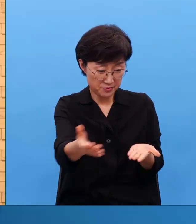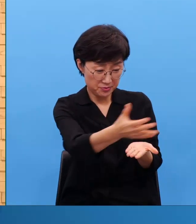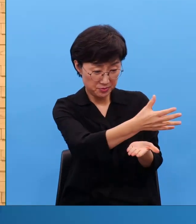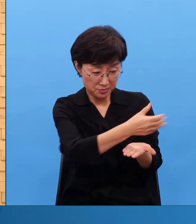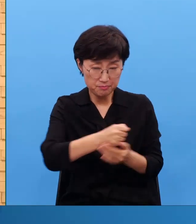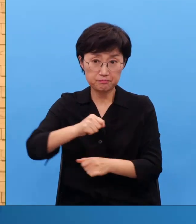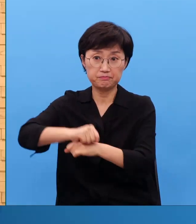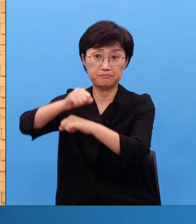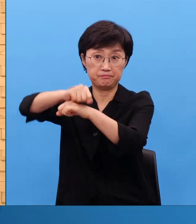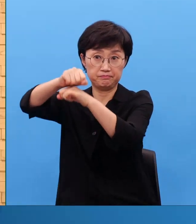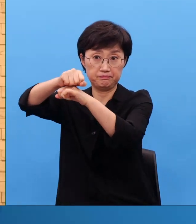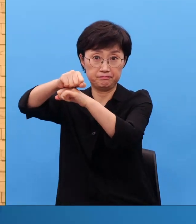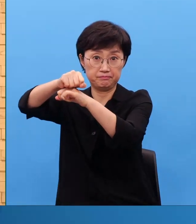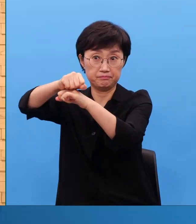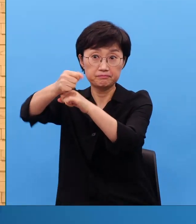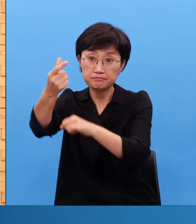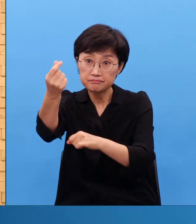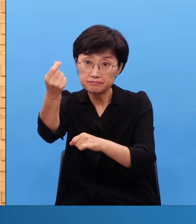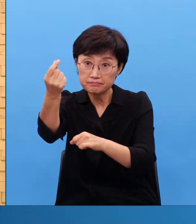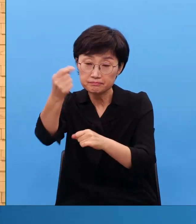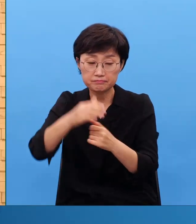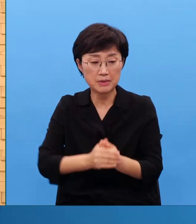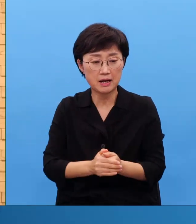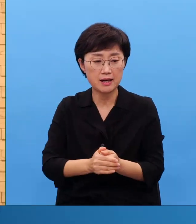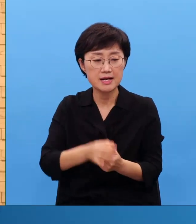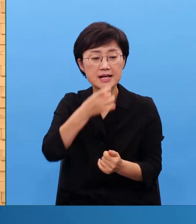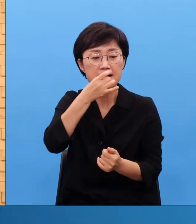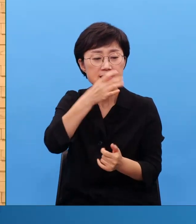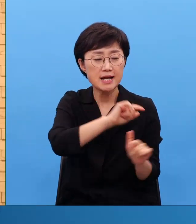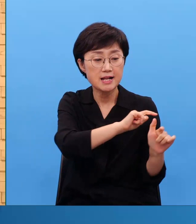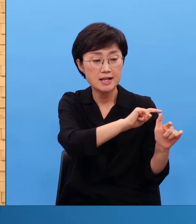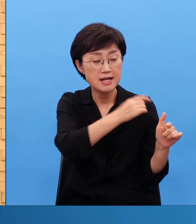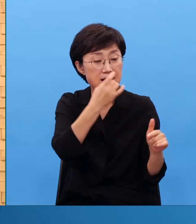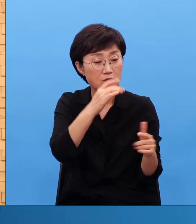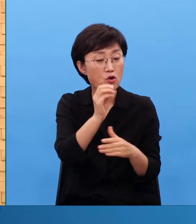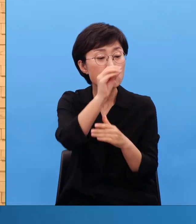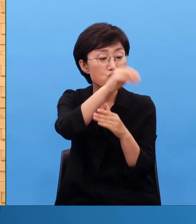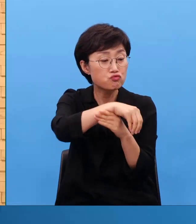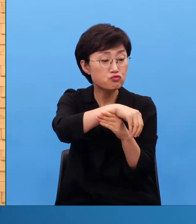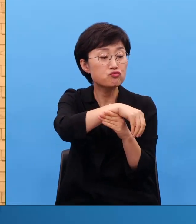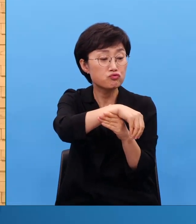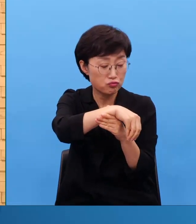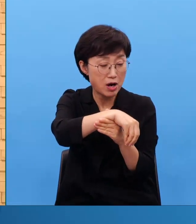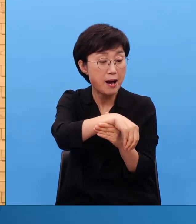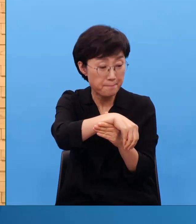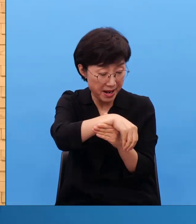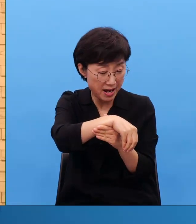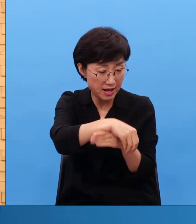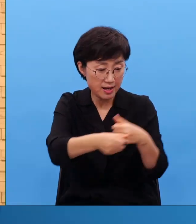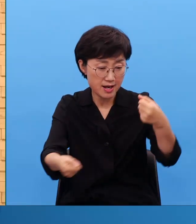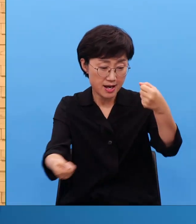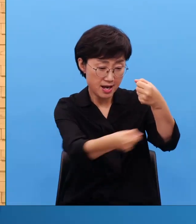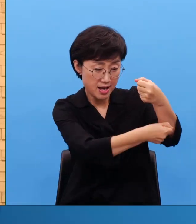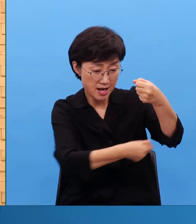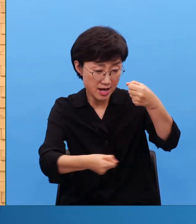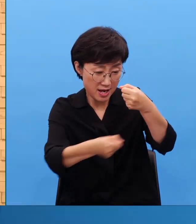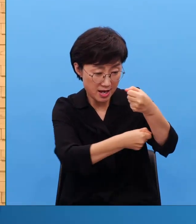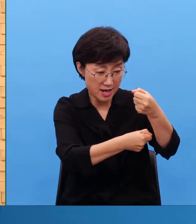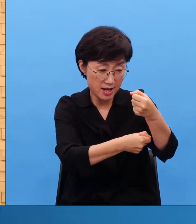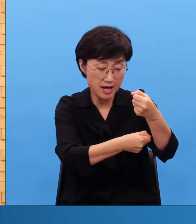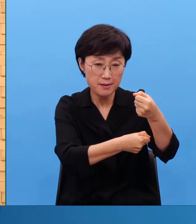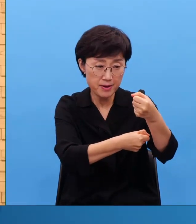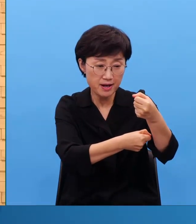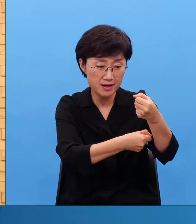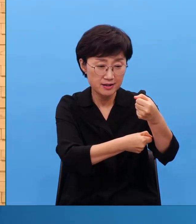so? 곡식을 거두어서 잔치하는 것은 전 세계가 다 합니다. Now, gathering the grains and storing them up, that's something